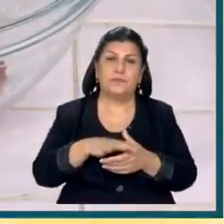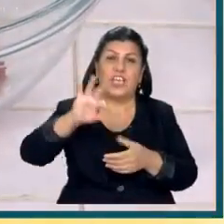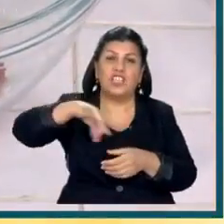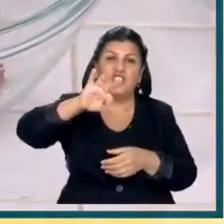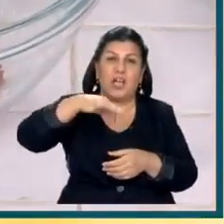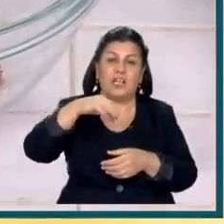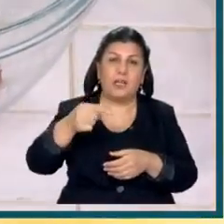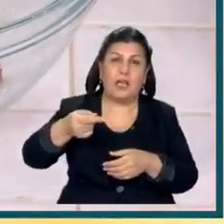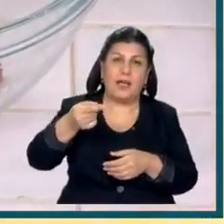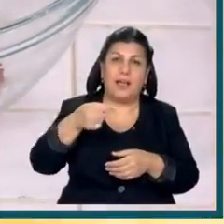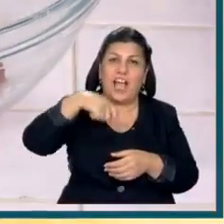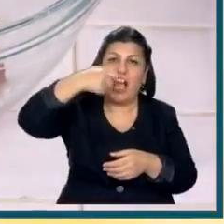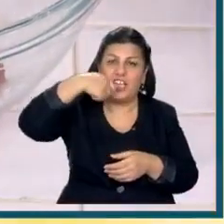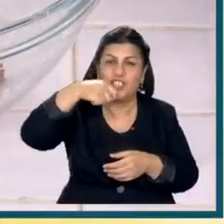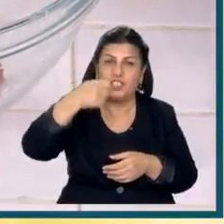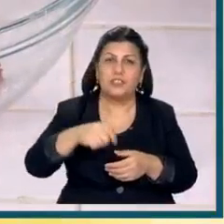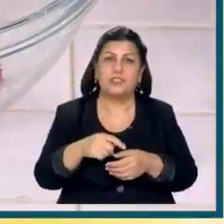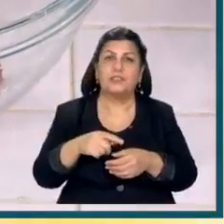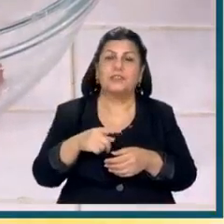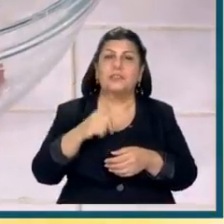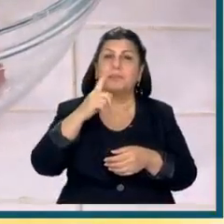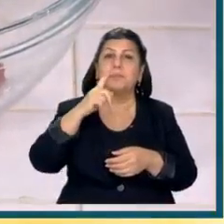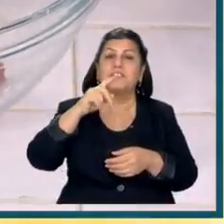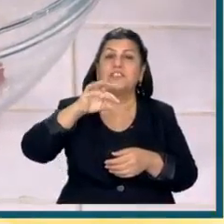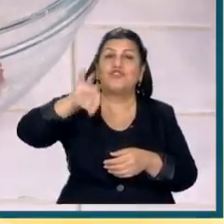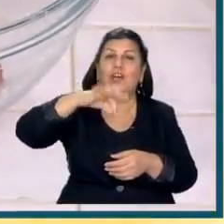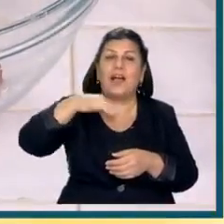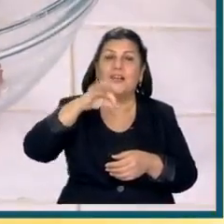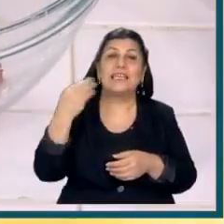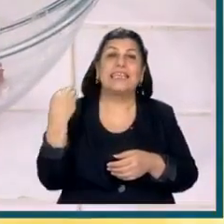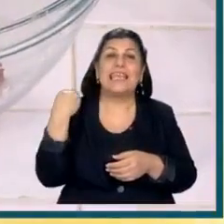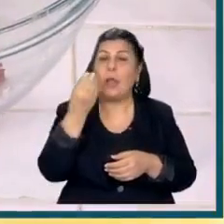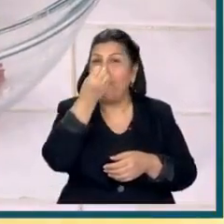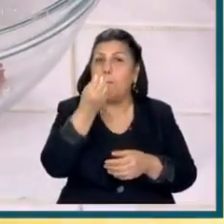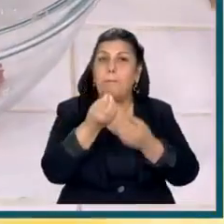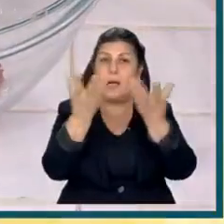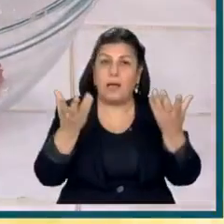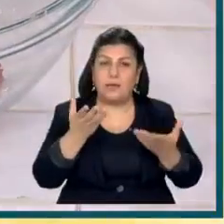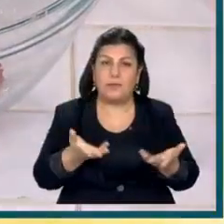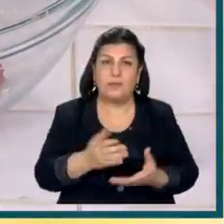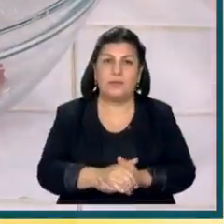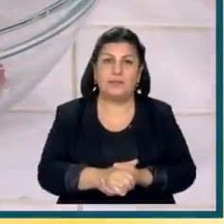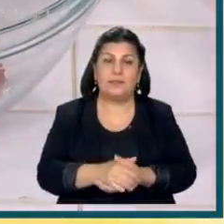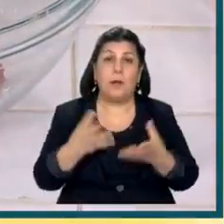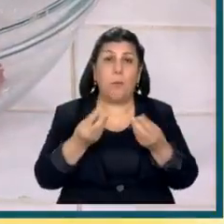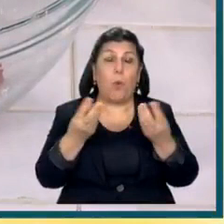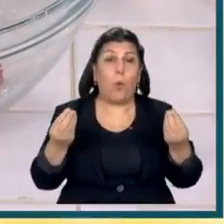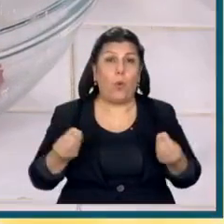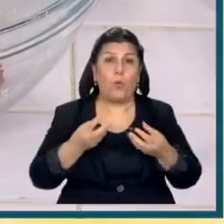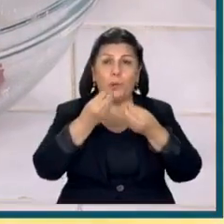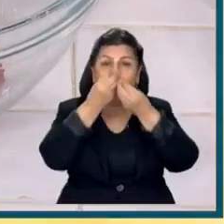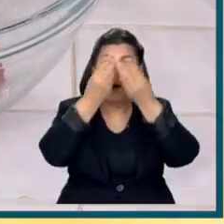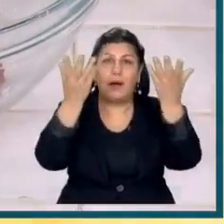sayfasında ne dediğimi bir çay kaşığı Pardon yeni baharımız var mı böyle bol baharatlı